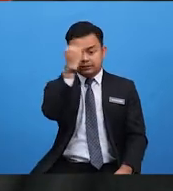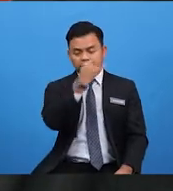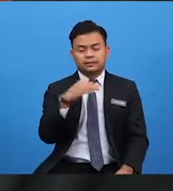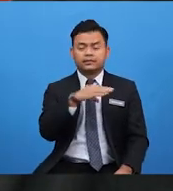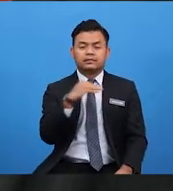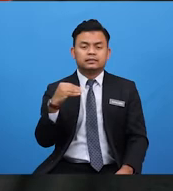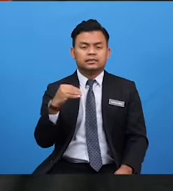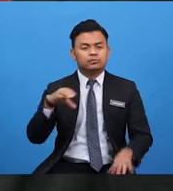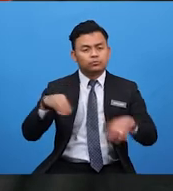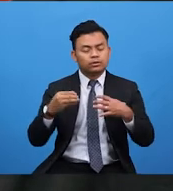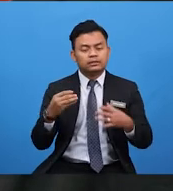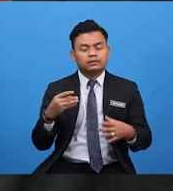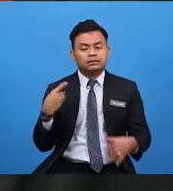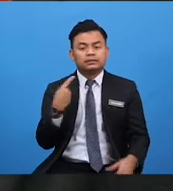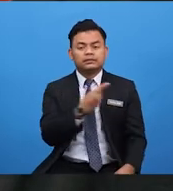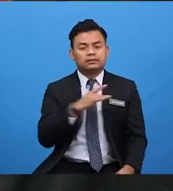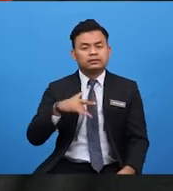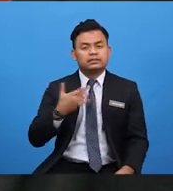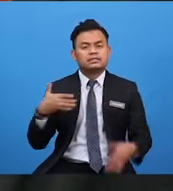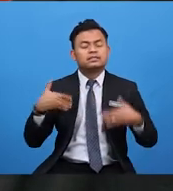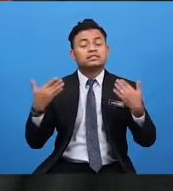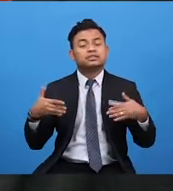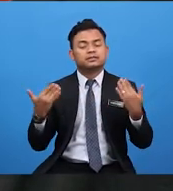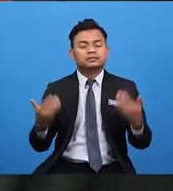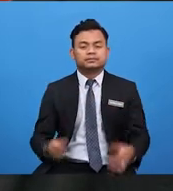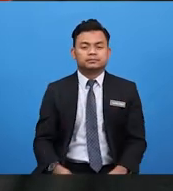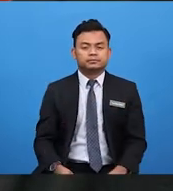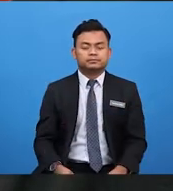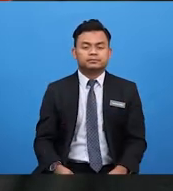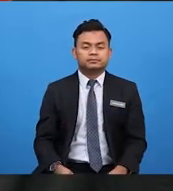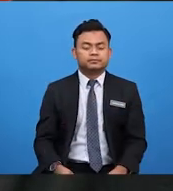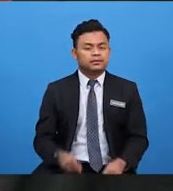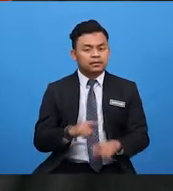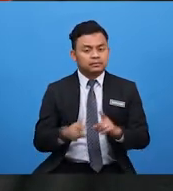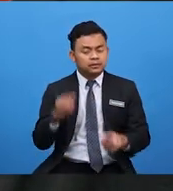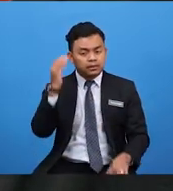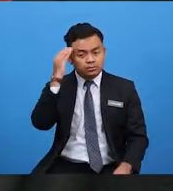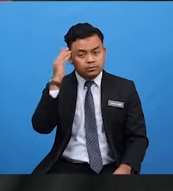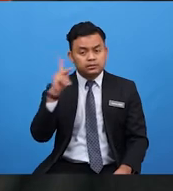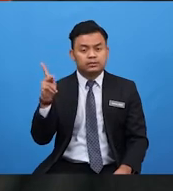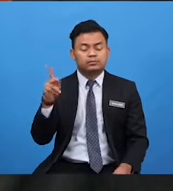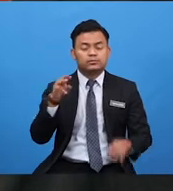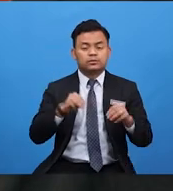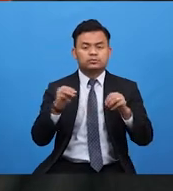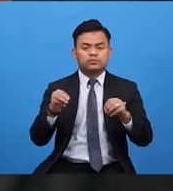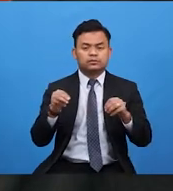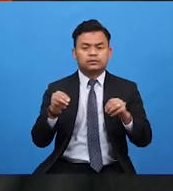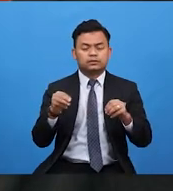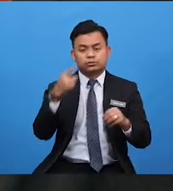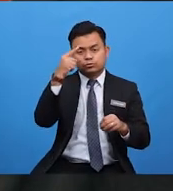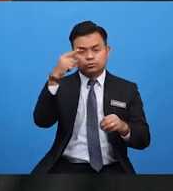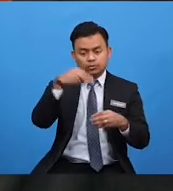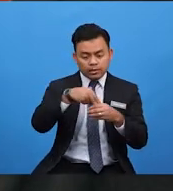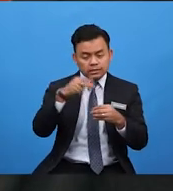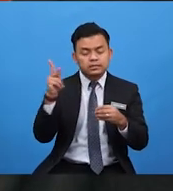diri kita. Tapi, tahukah murid-murid sebenarnya penghasilan batik lukis perlu